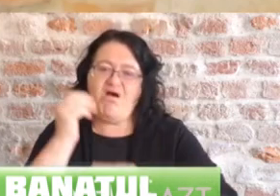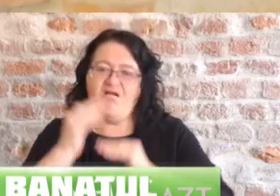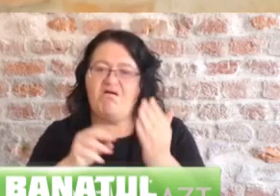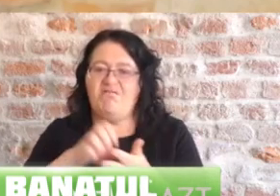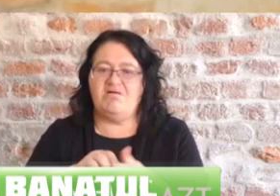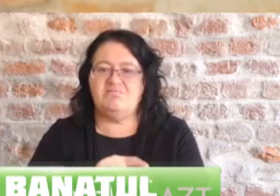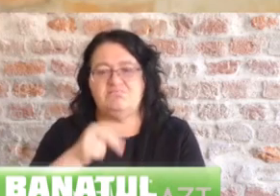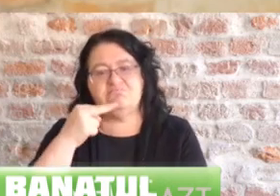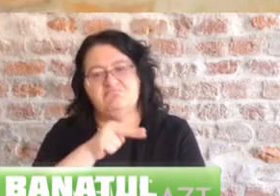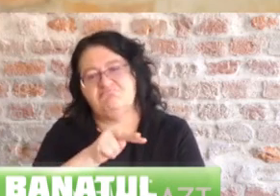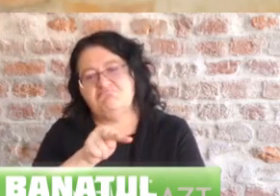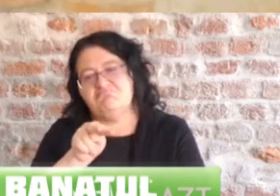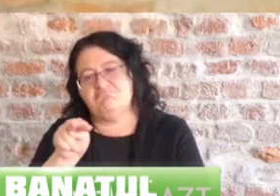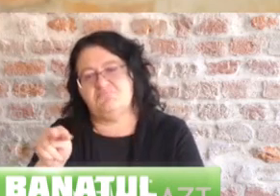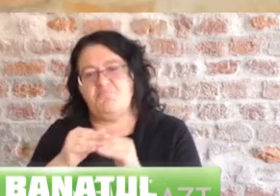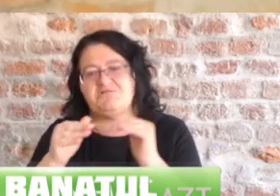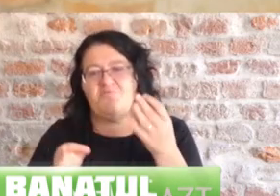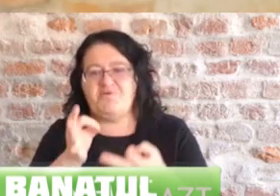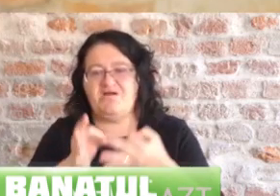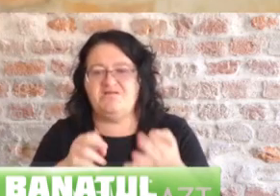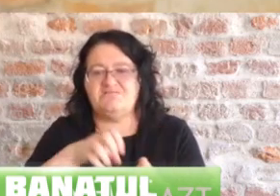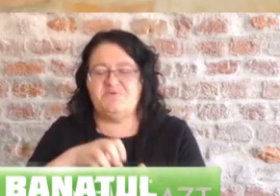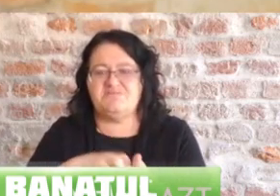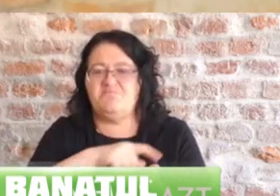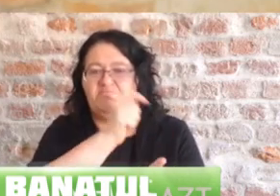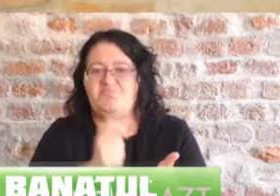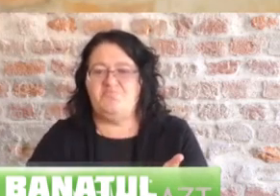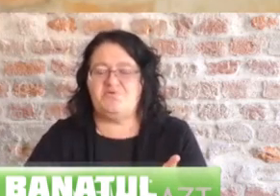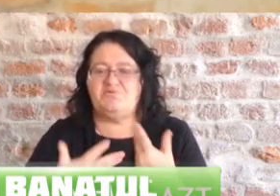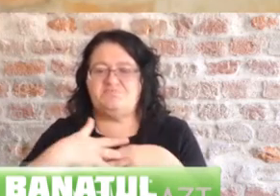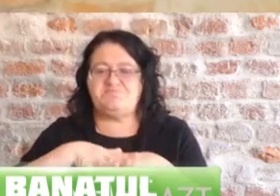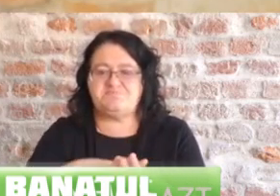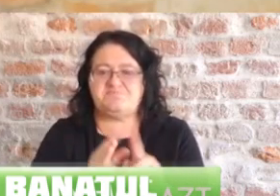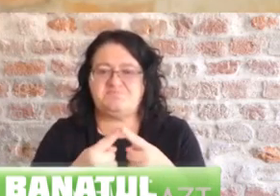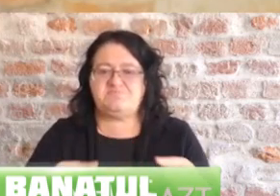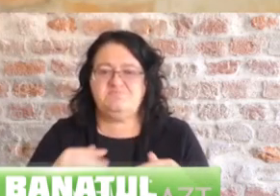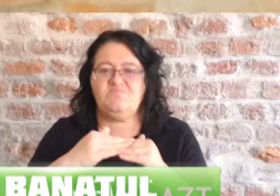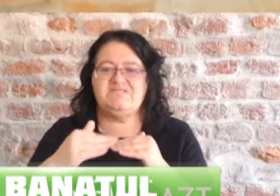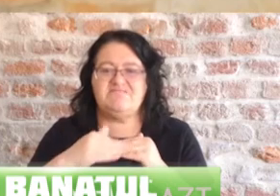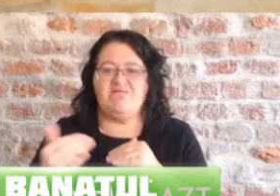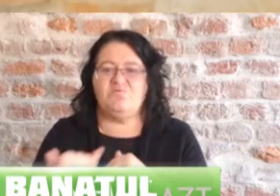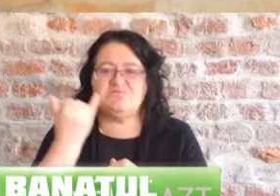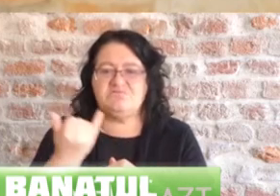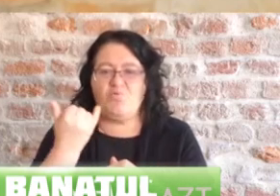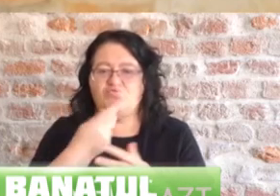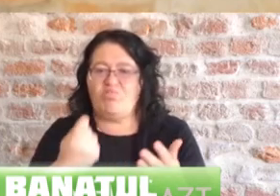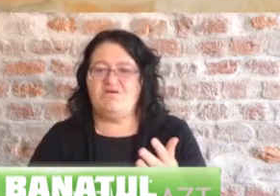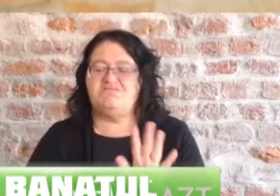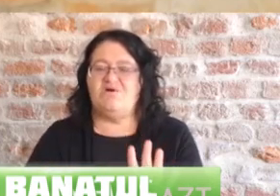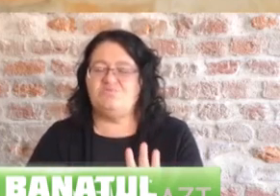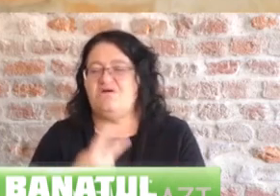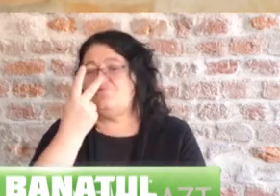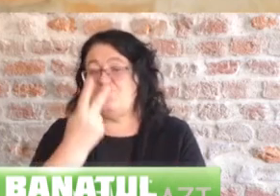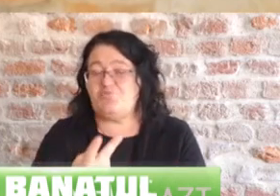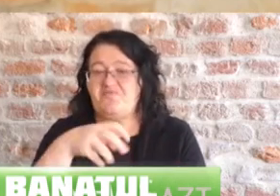spațiu contemplativ. Bazându-se pe o analiză spațială, proiectul integrează diferite straturi istorice în designul său. În